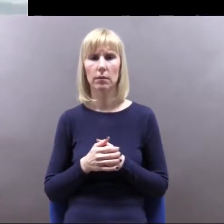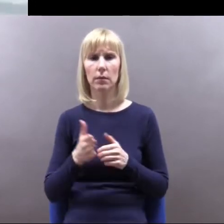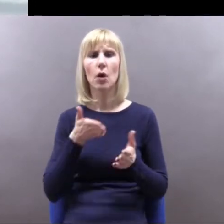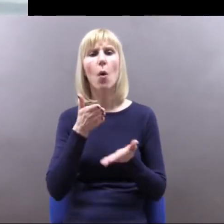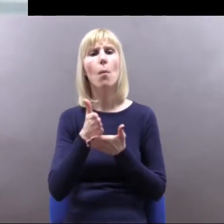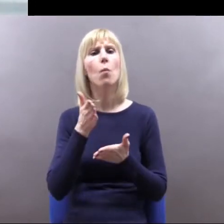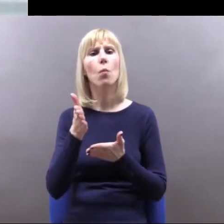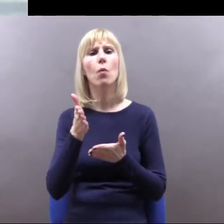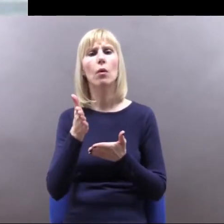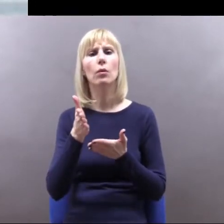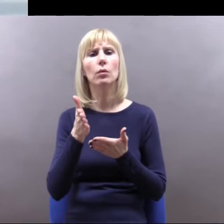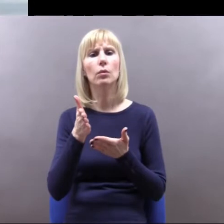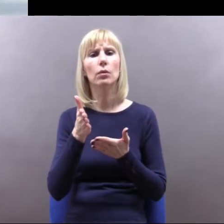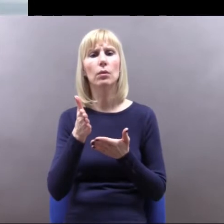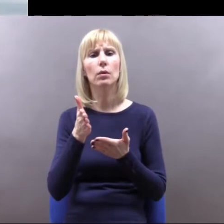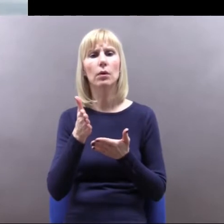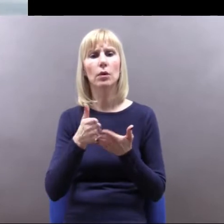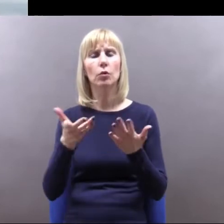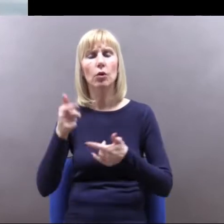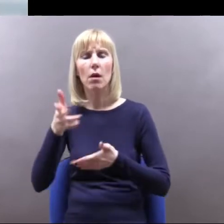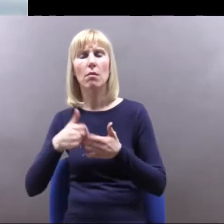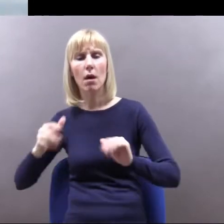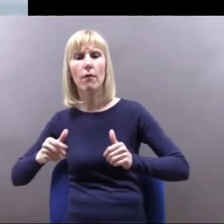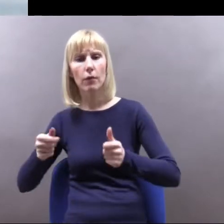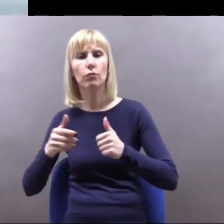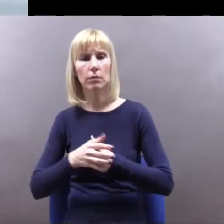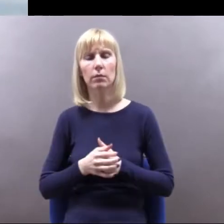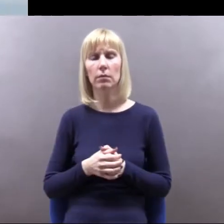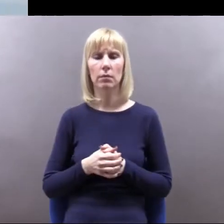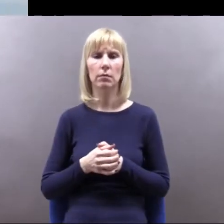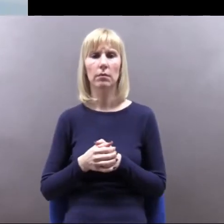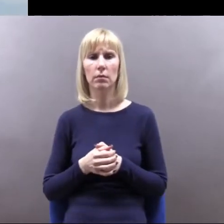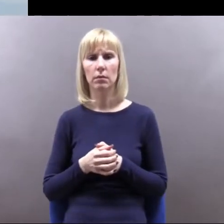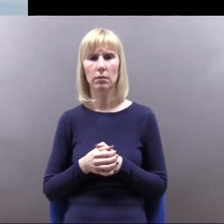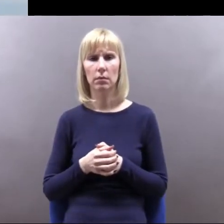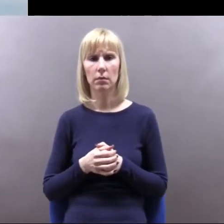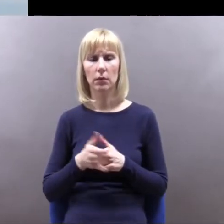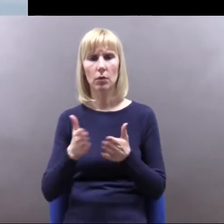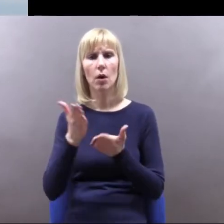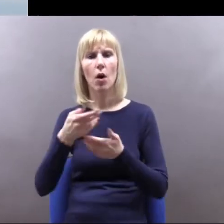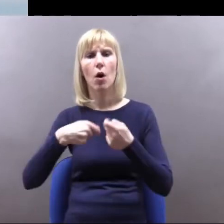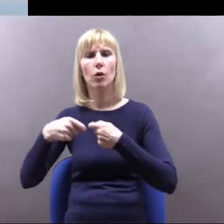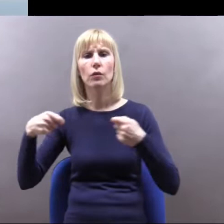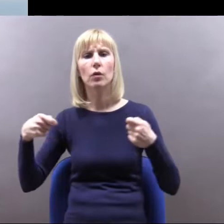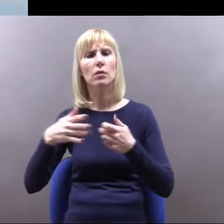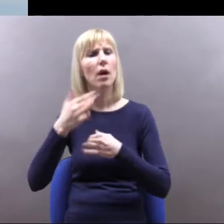bezsensowne. I potem z punktu widzenia osoby, która trafiła na wózek i te same rozwiązania